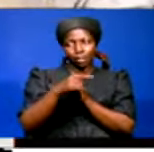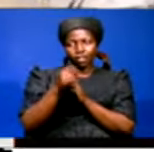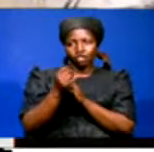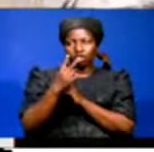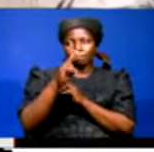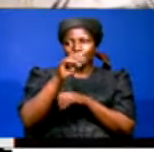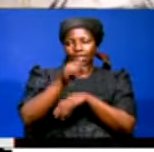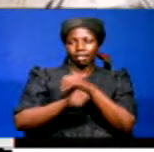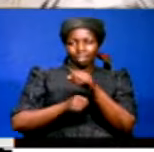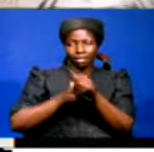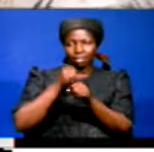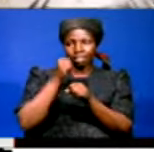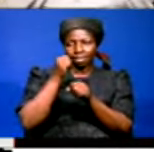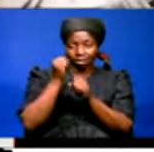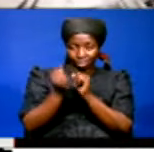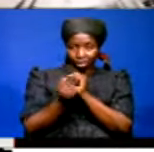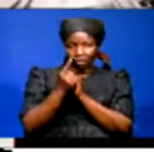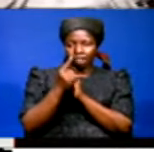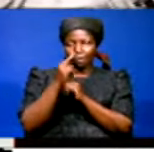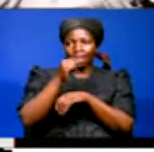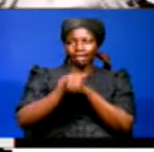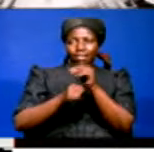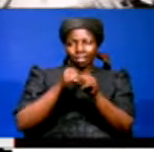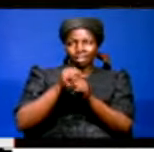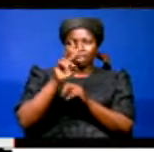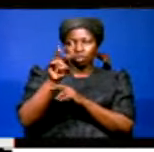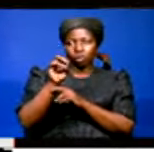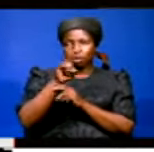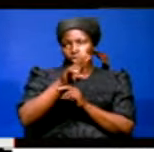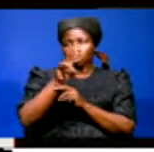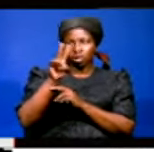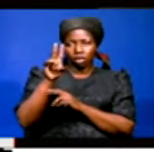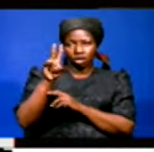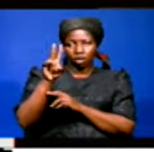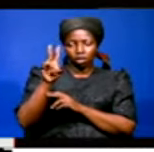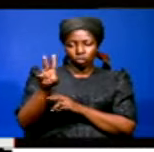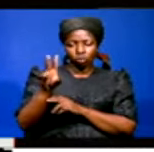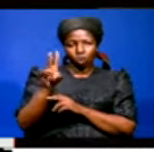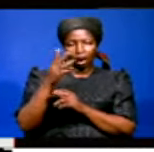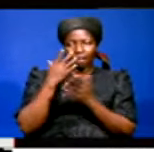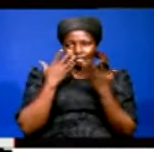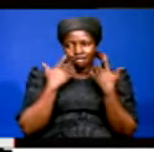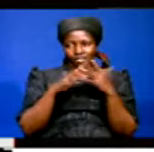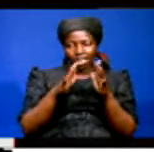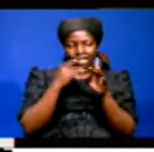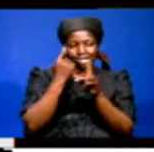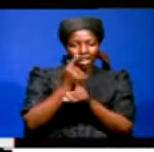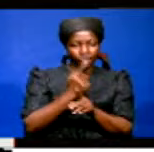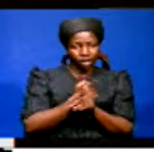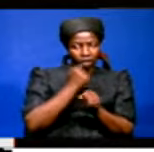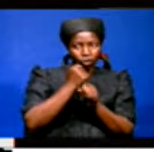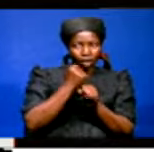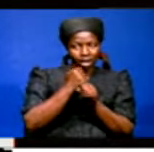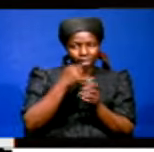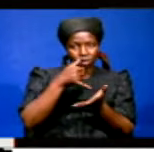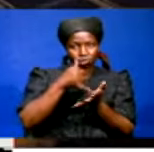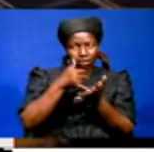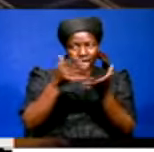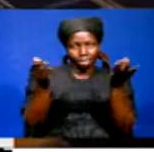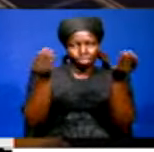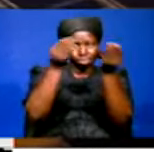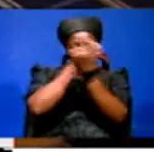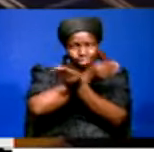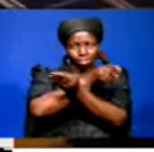2022. Wamekamilisha kazi mbalimbali ikiwa ni pamoja na kubadilishana na wanaanga wa Shenzhou